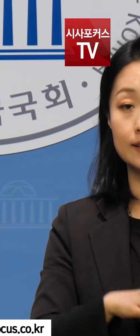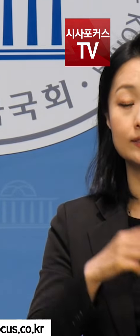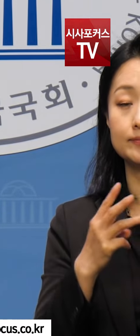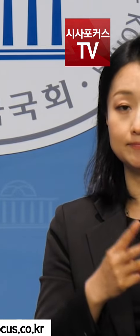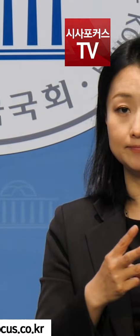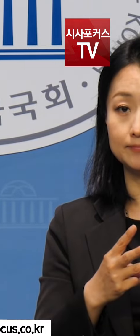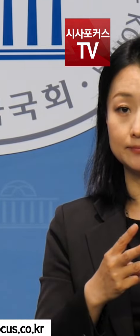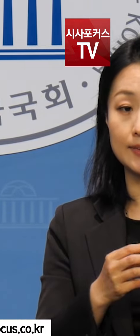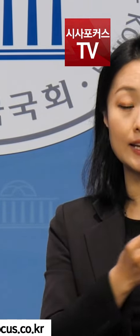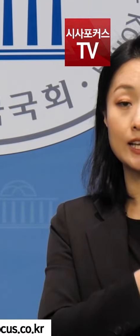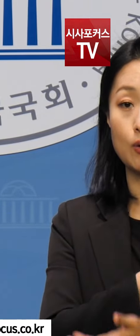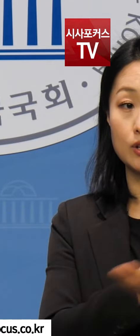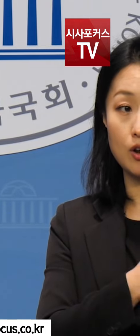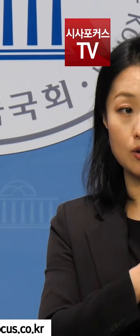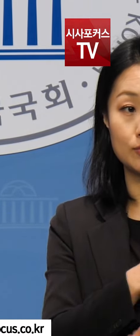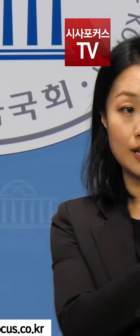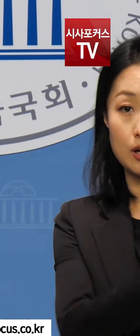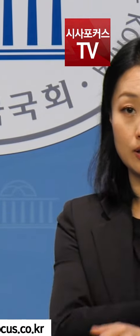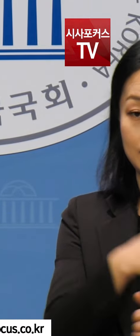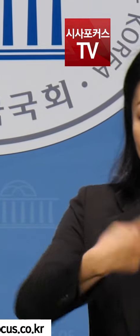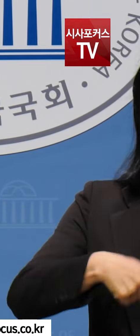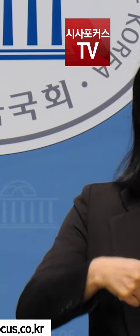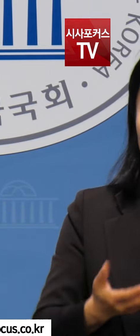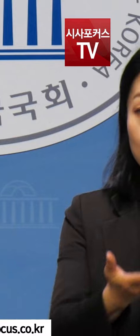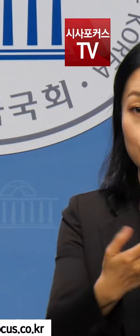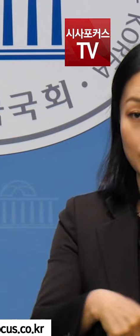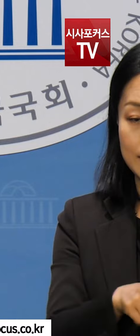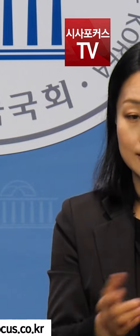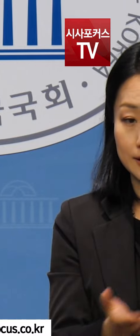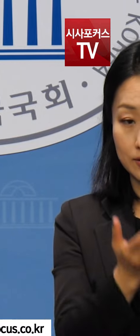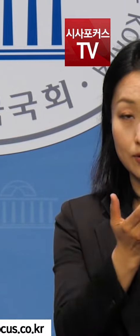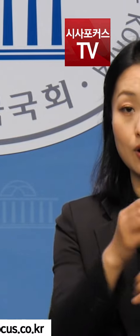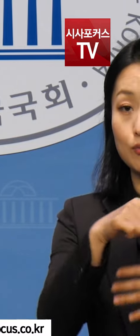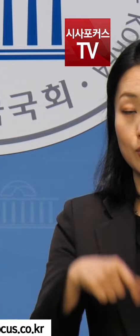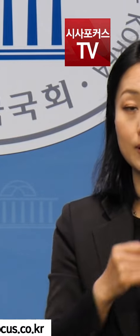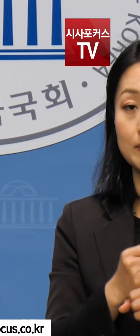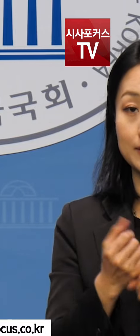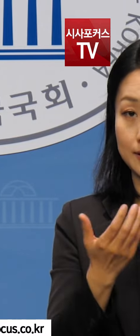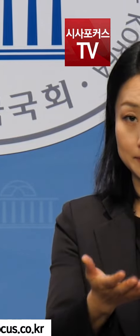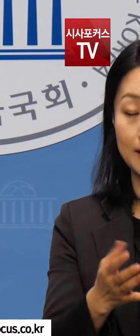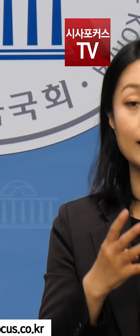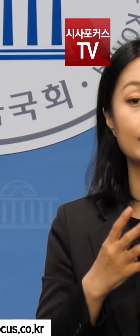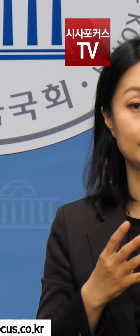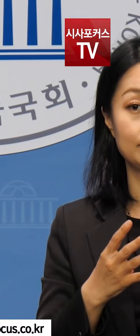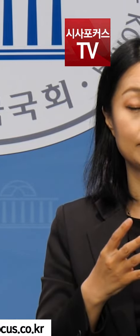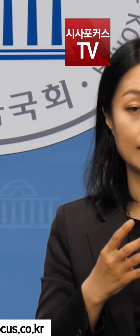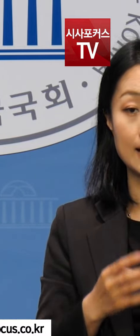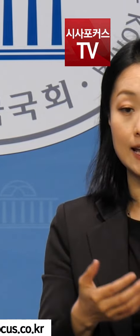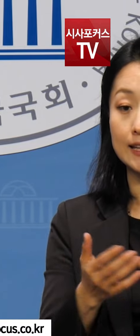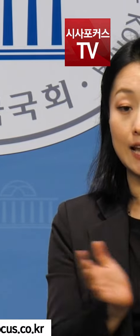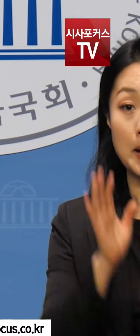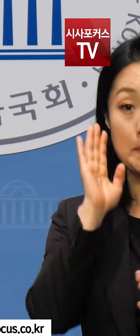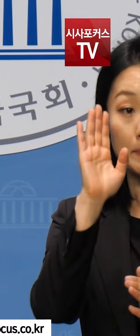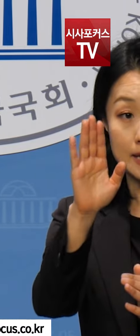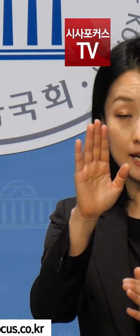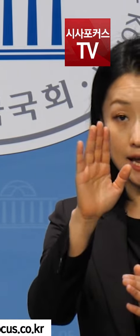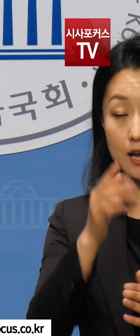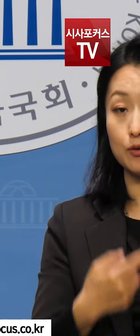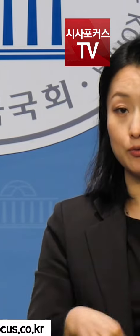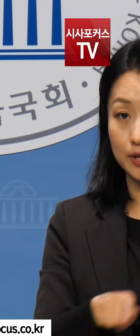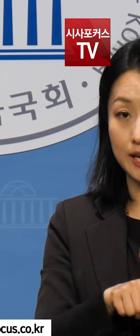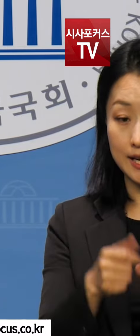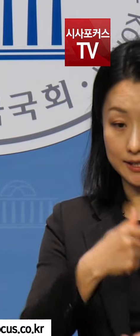셋째, 당원 역량 강화를 위해 당원 성장 프로그램을 만들겠습니다. 넷째, 당의 미래 주인 세대를